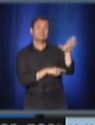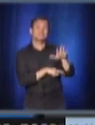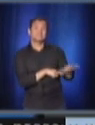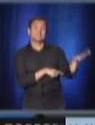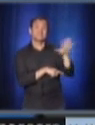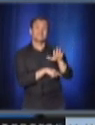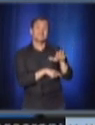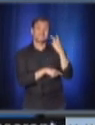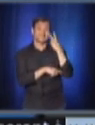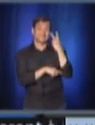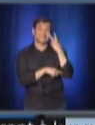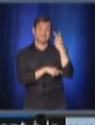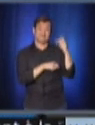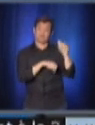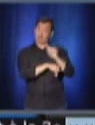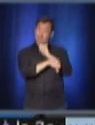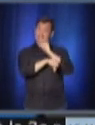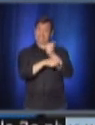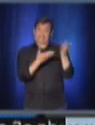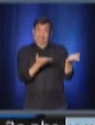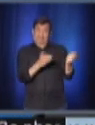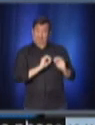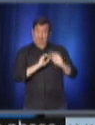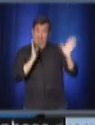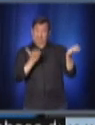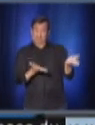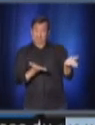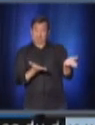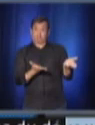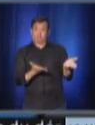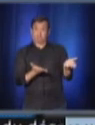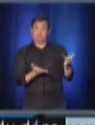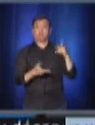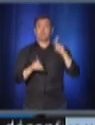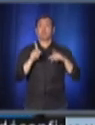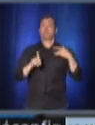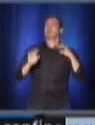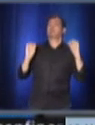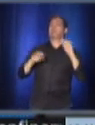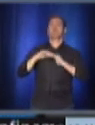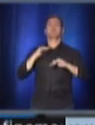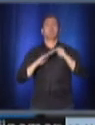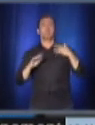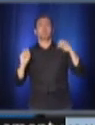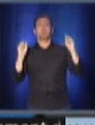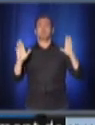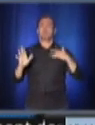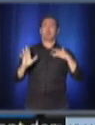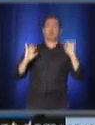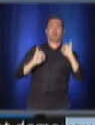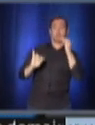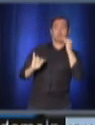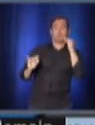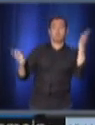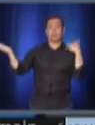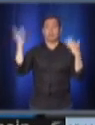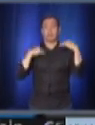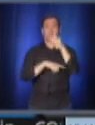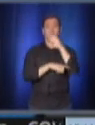est toujours là. Les gens ont l'impression qu'il n'y a plus de virus. Alors, faisons la fête avec 20, 30, 40 personnes. C'est un